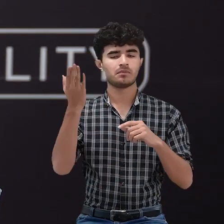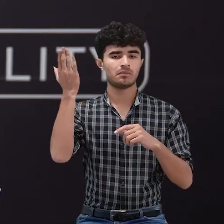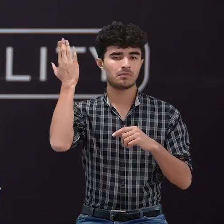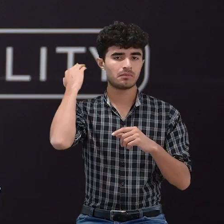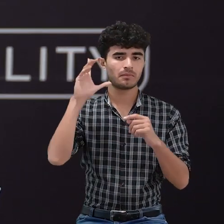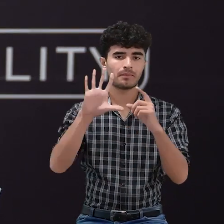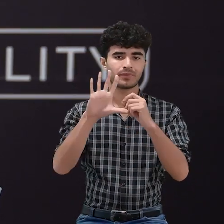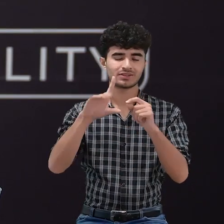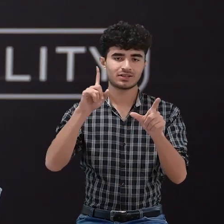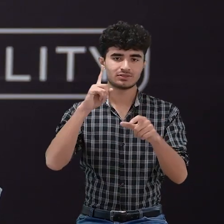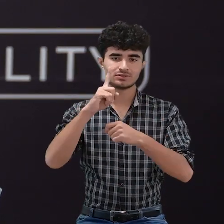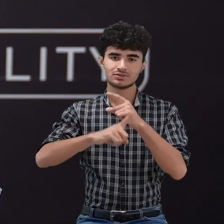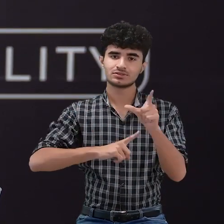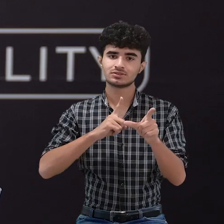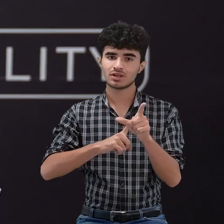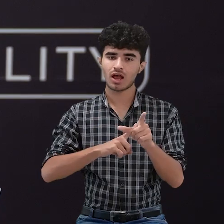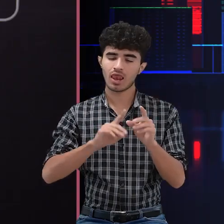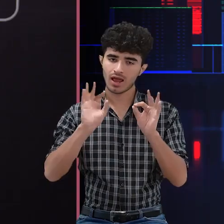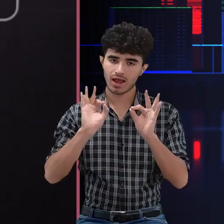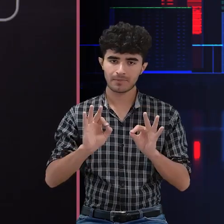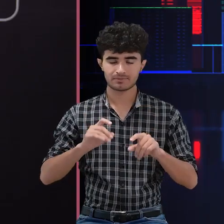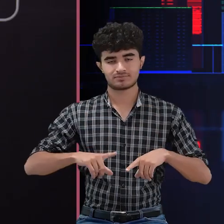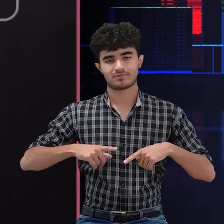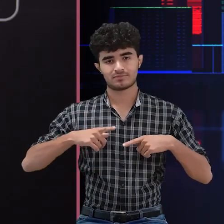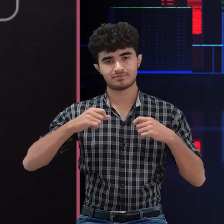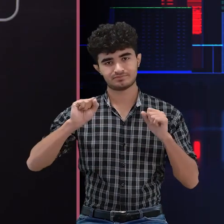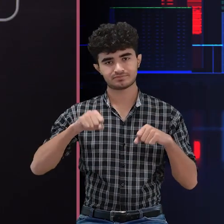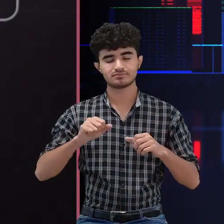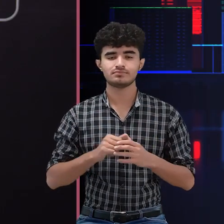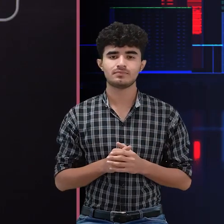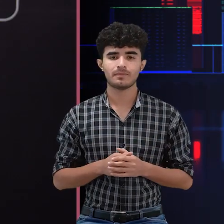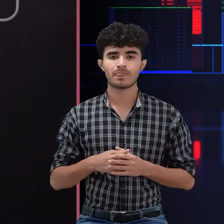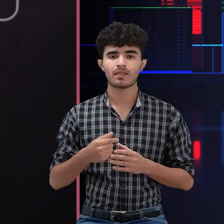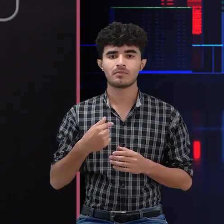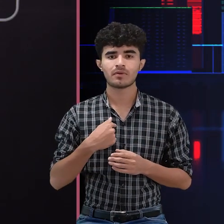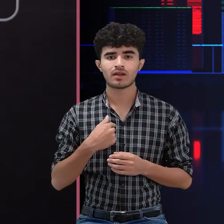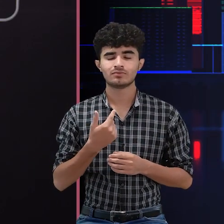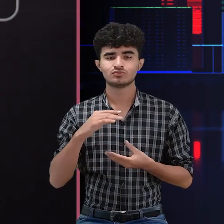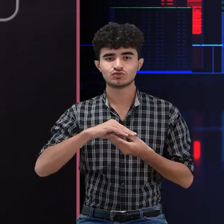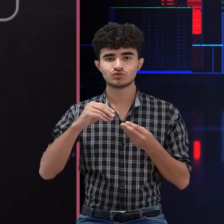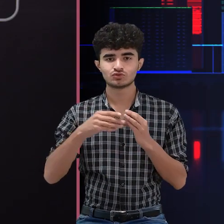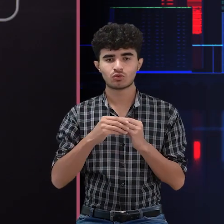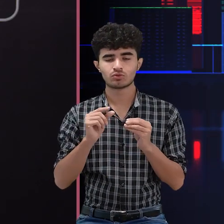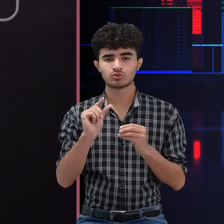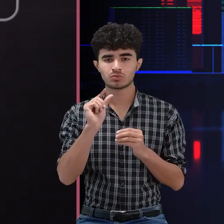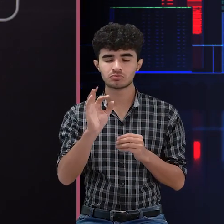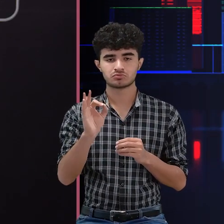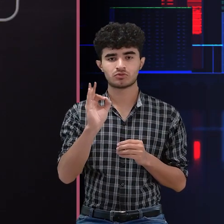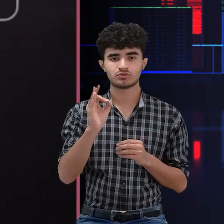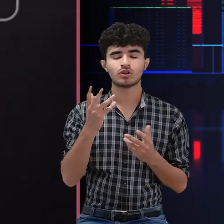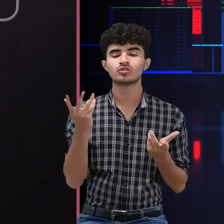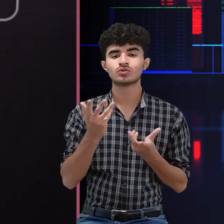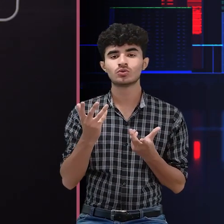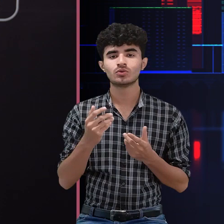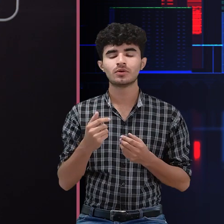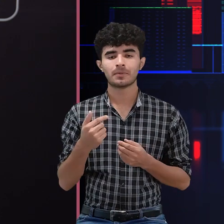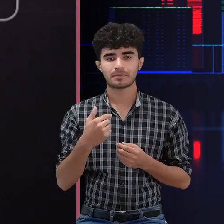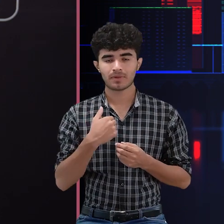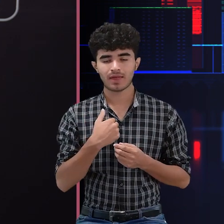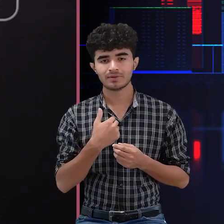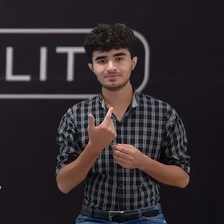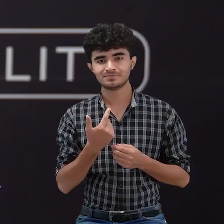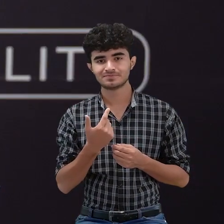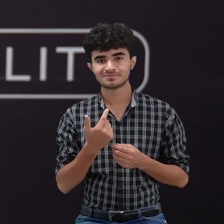से मैं लाहौर में रह रही हूँ। मेरी कहानी थोड़ी सी दिलचस्प है इसलिए